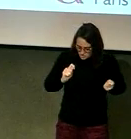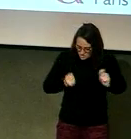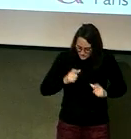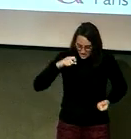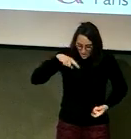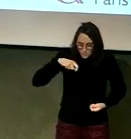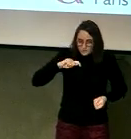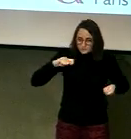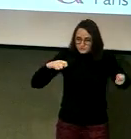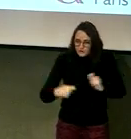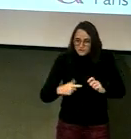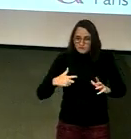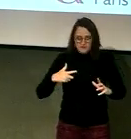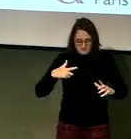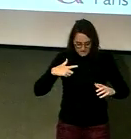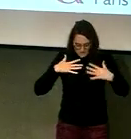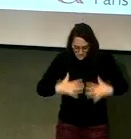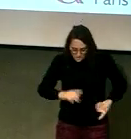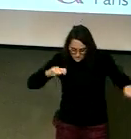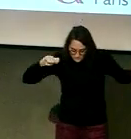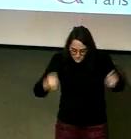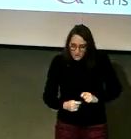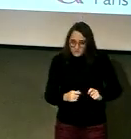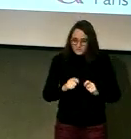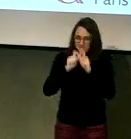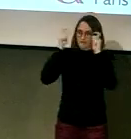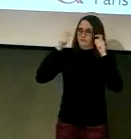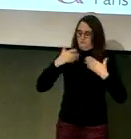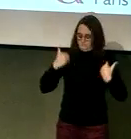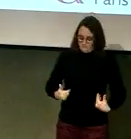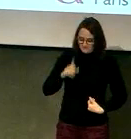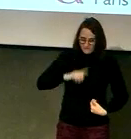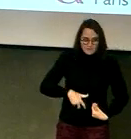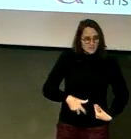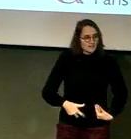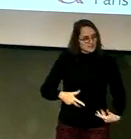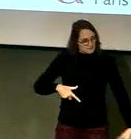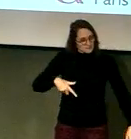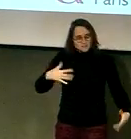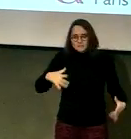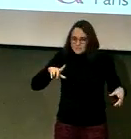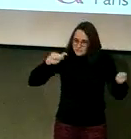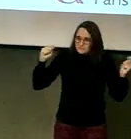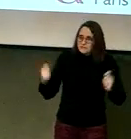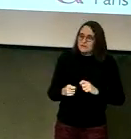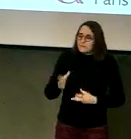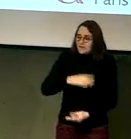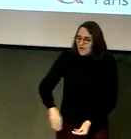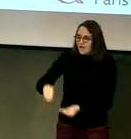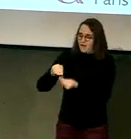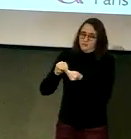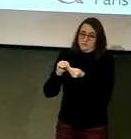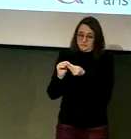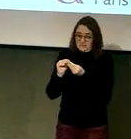des corps, des statuts, qu'il y a tout qui vient avec les statuts de la grossesse. Et aussi, quand on ajoute la consommation